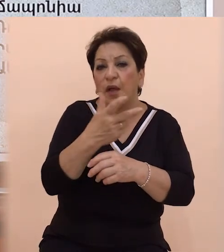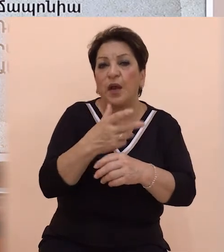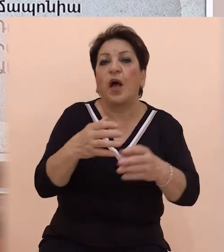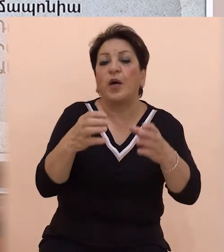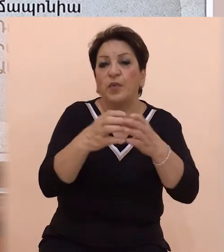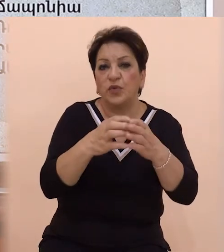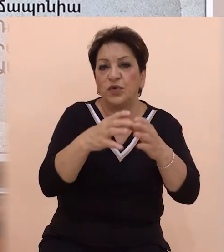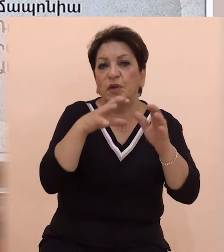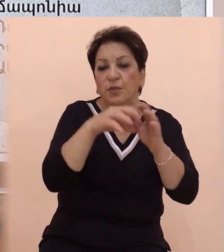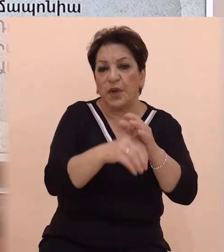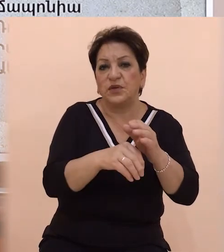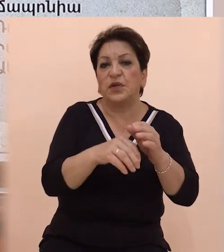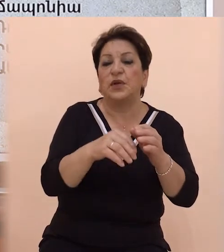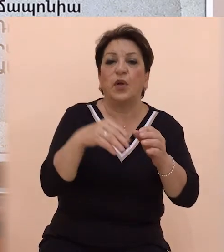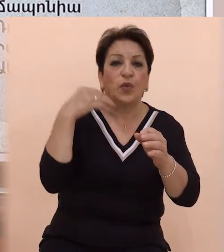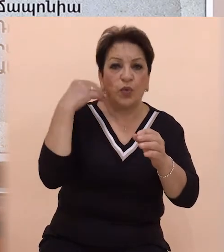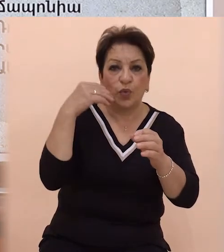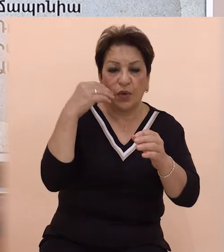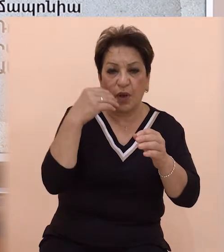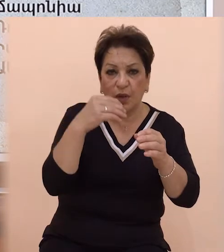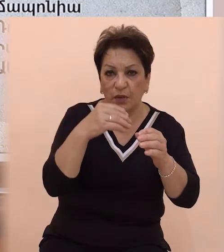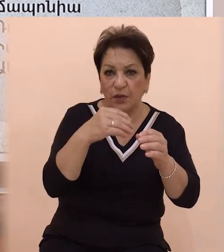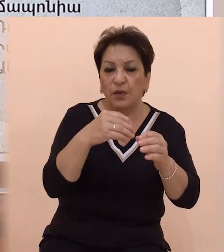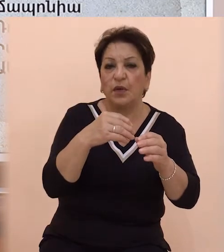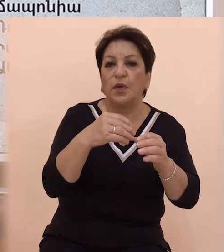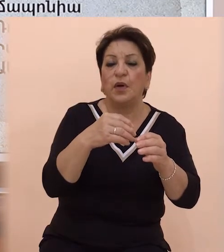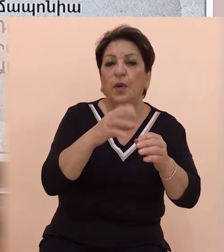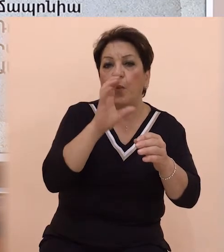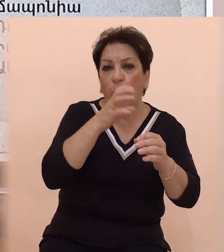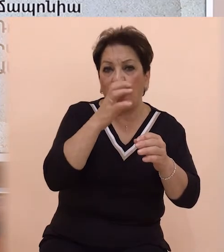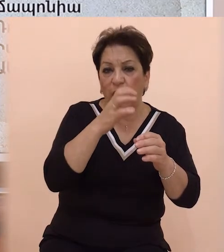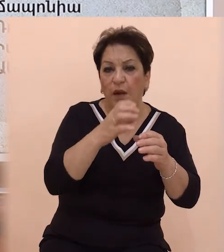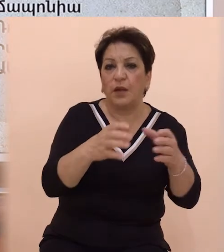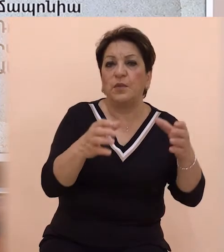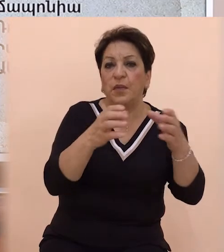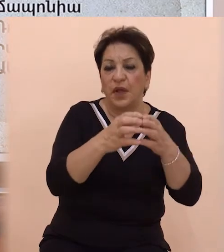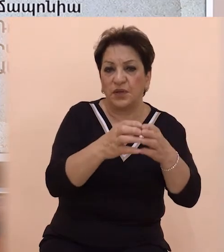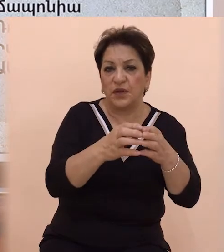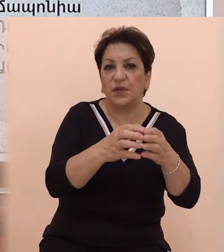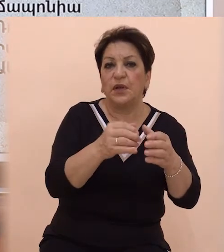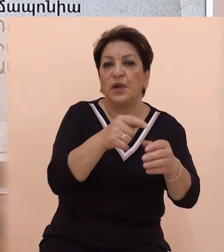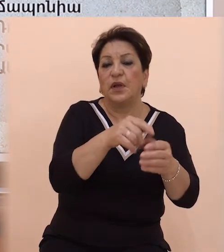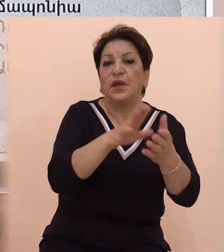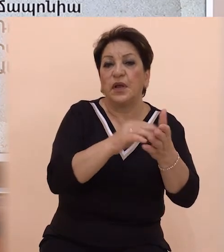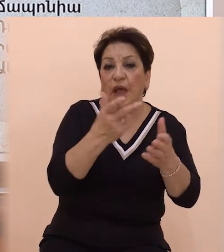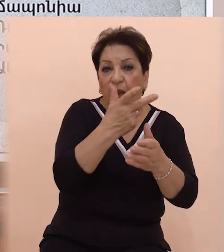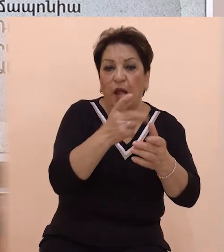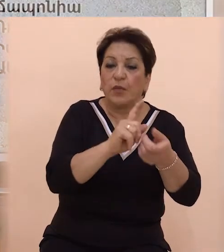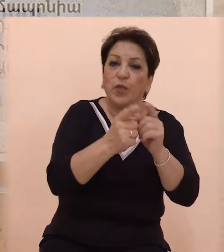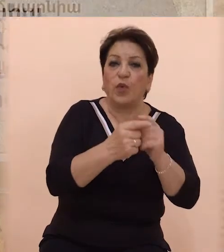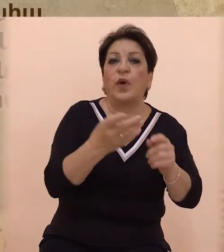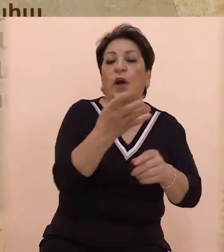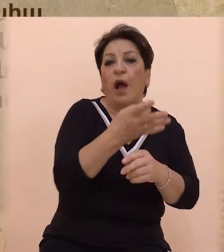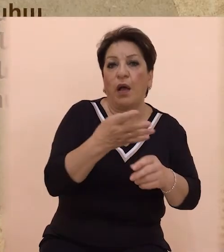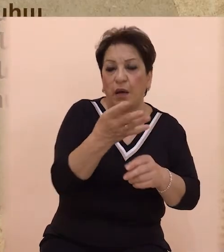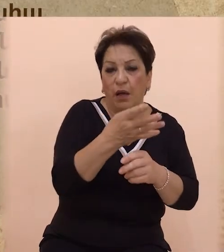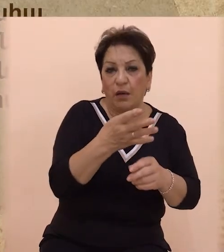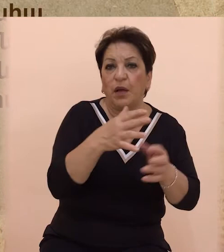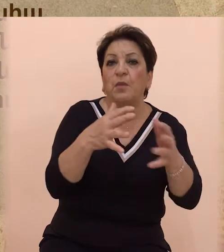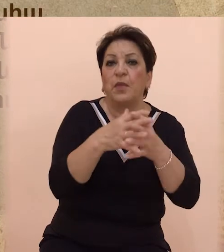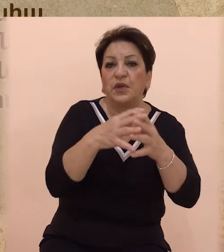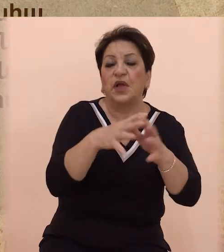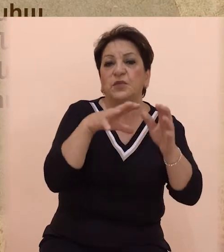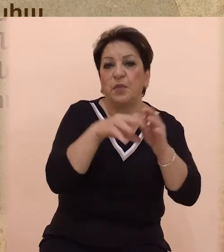Միացան, ոսմանյան կայսրությունը և բուլղարյան, և ստեղցվեց կարյակ դաշինք, որը պատերազմի